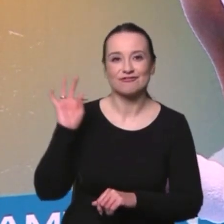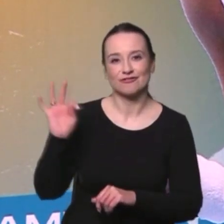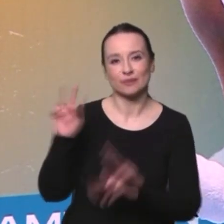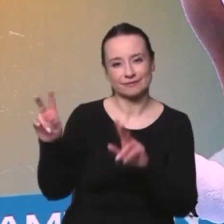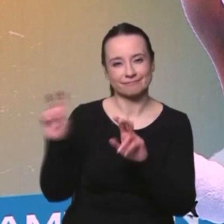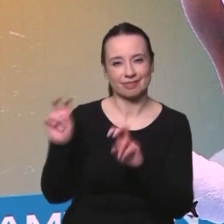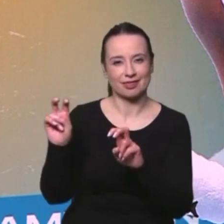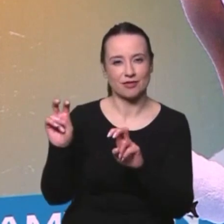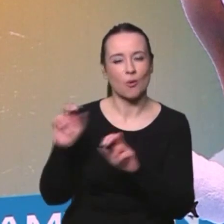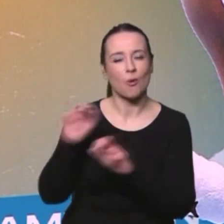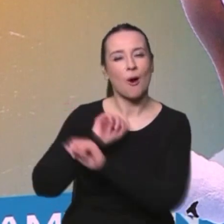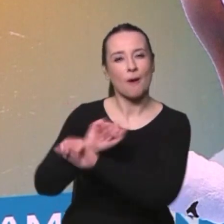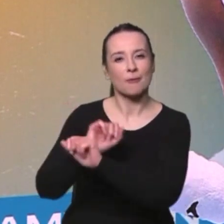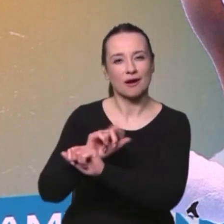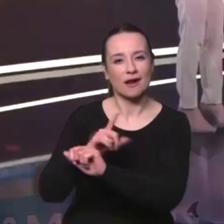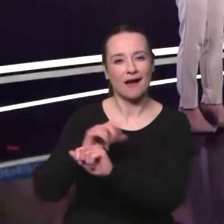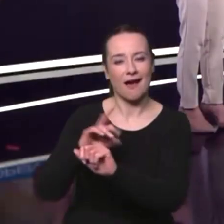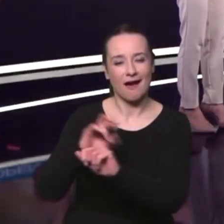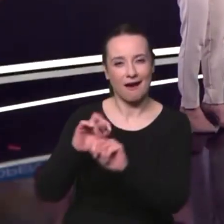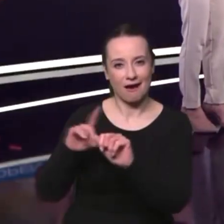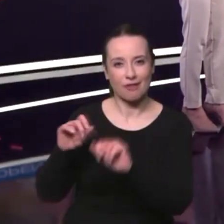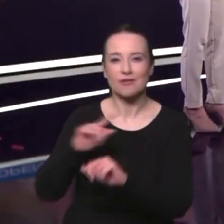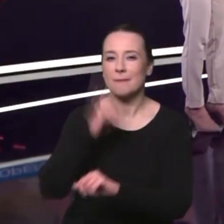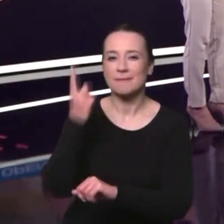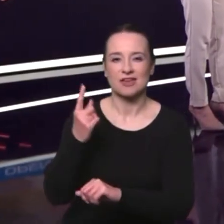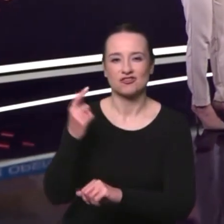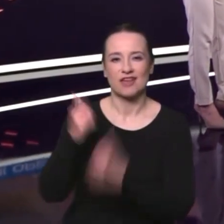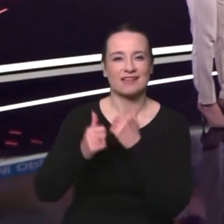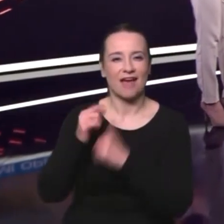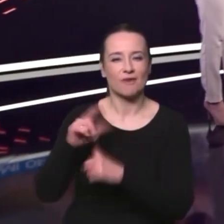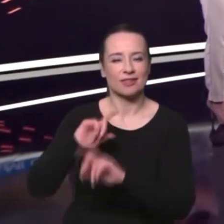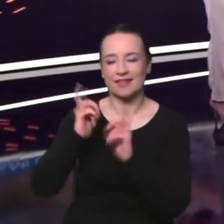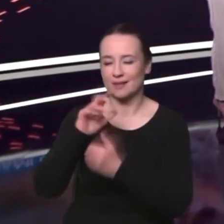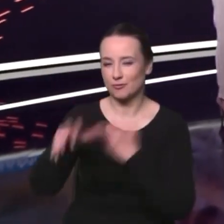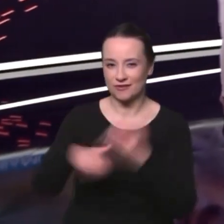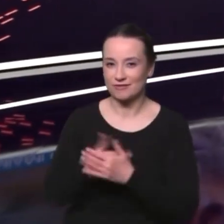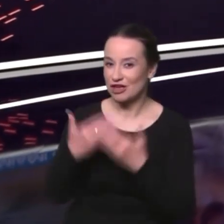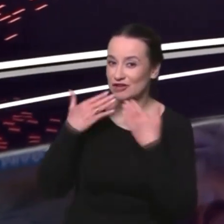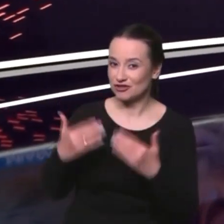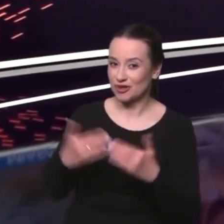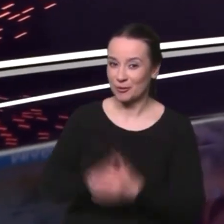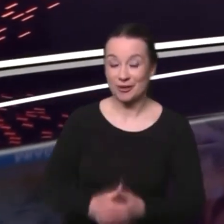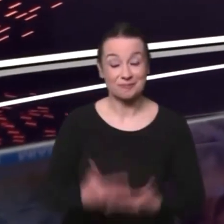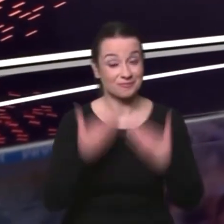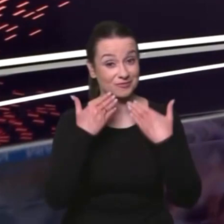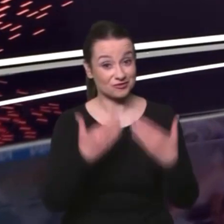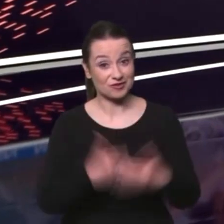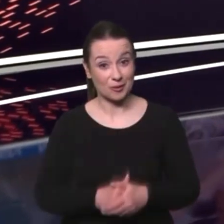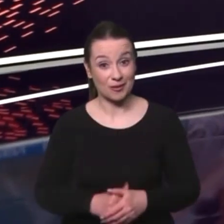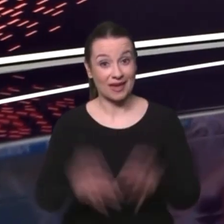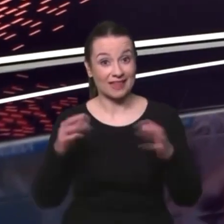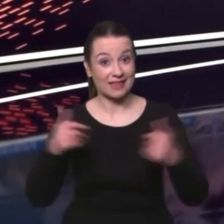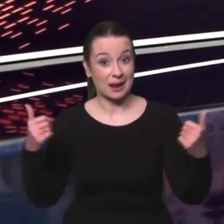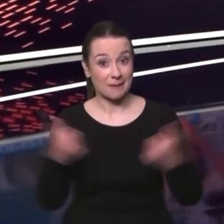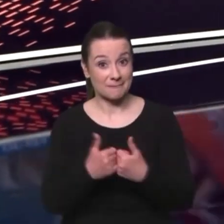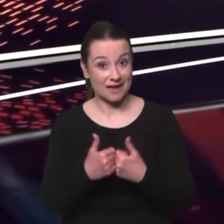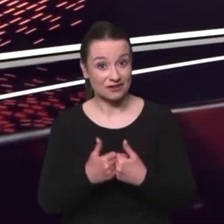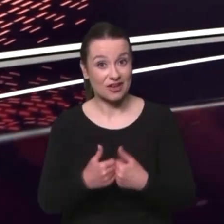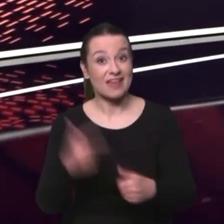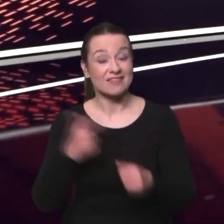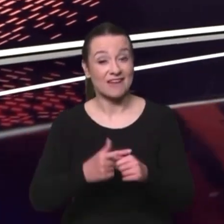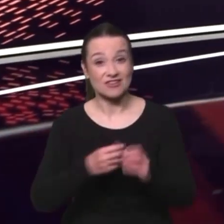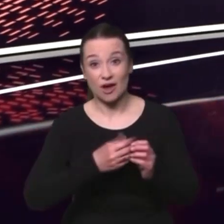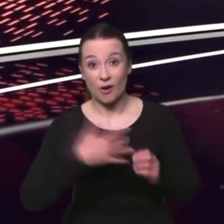Carlos Alcaraz, czyli pierwszy zawodnik na świecie. Dziękuję bardzo, Agata Bachanek. Bardzo dziękuję. Teraz mecz na szczycie 20. kolejki